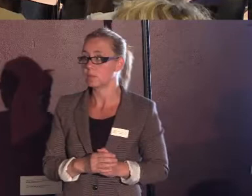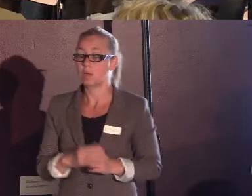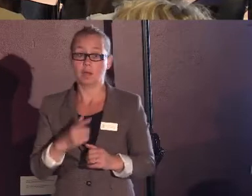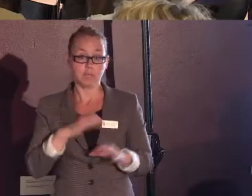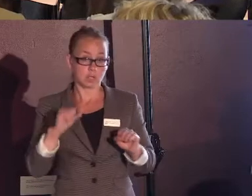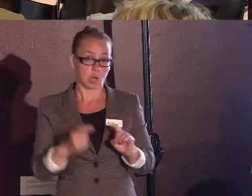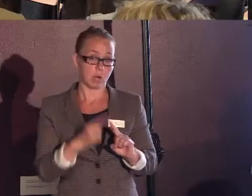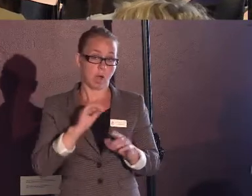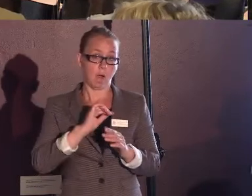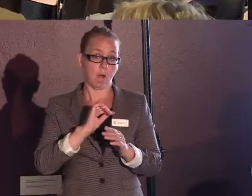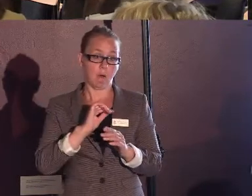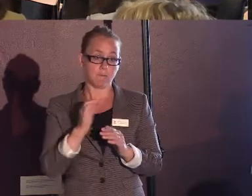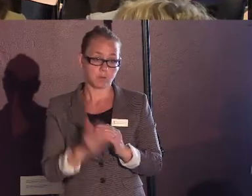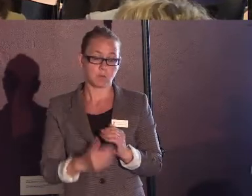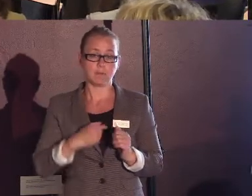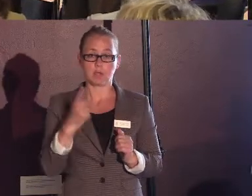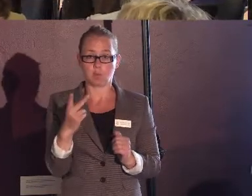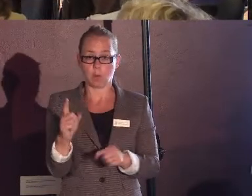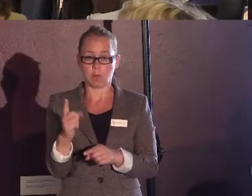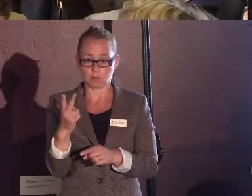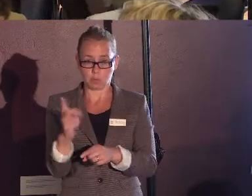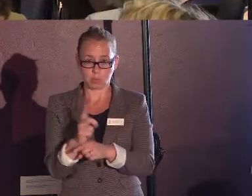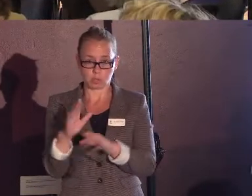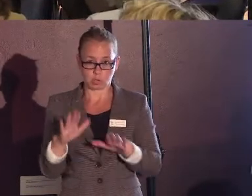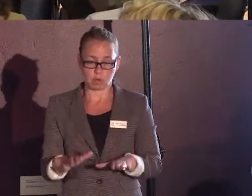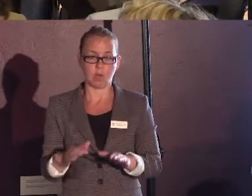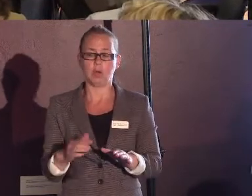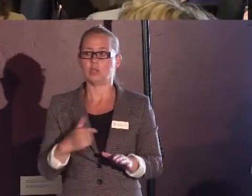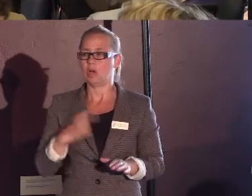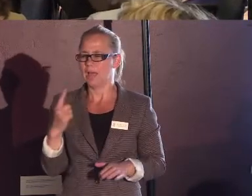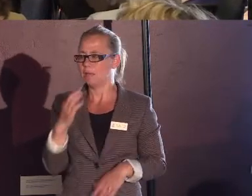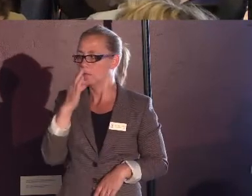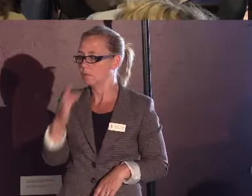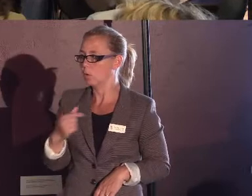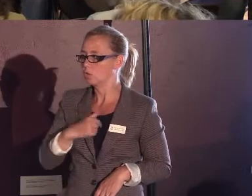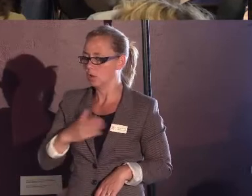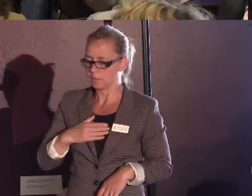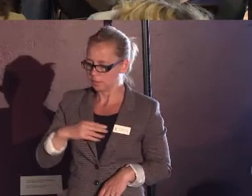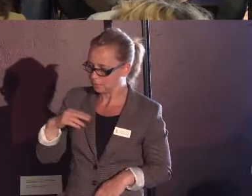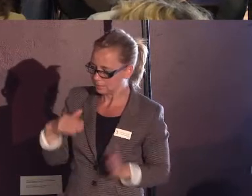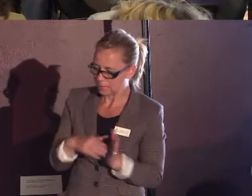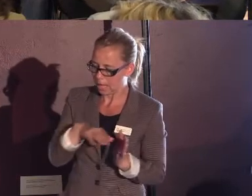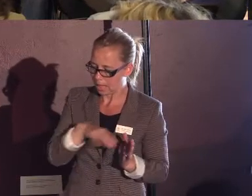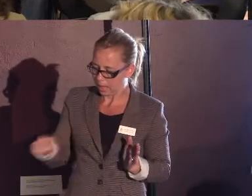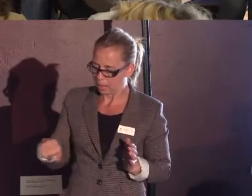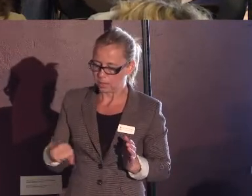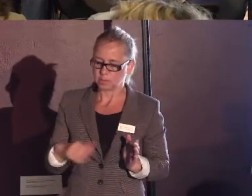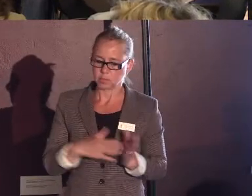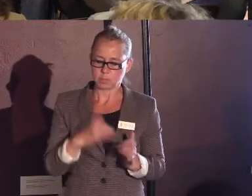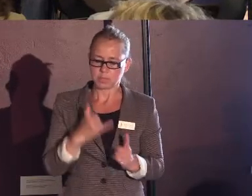Vi ska börja runda av, vi har 2 minuter kvar på scen. Och jag har en fråga jag vill ni ska gå runt hela varvet här för att